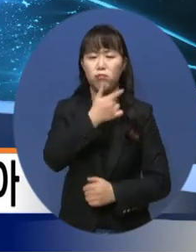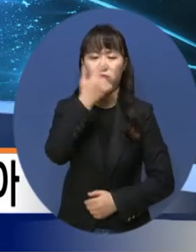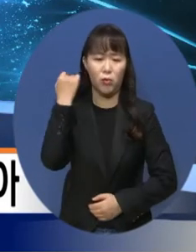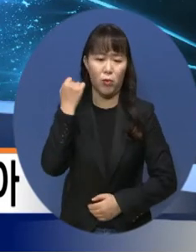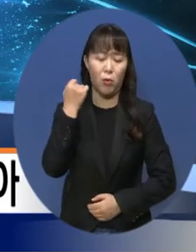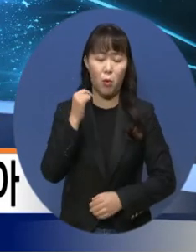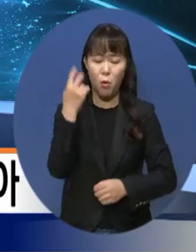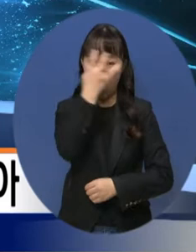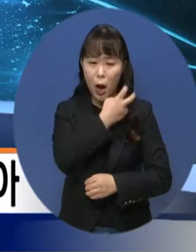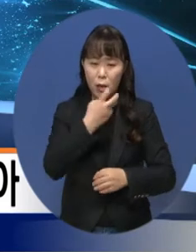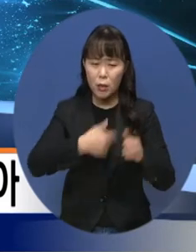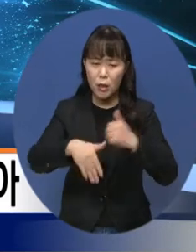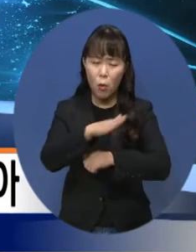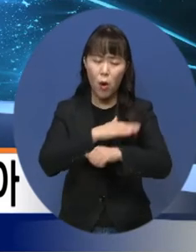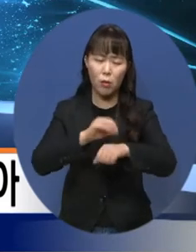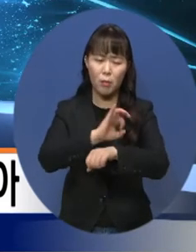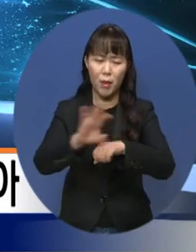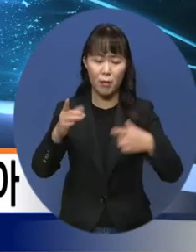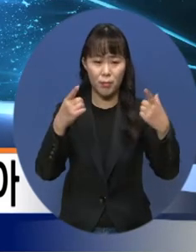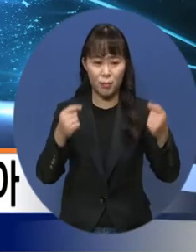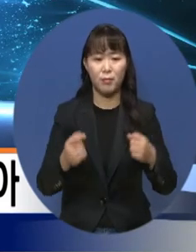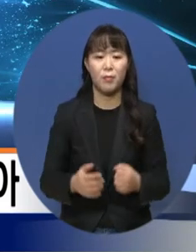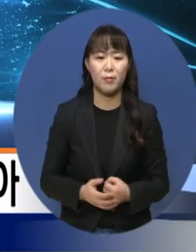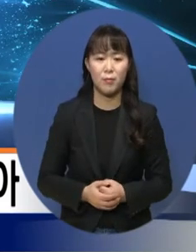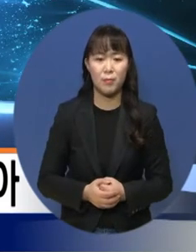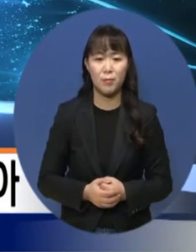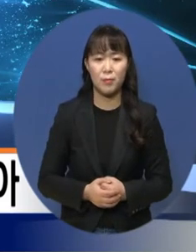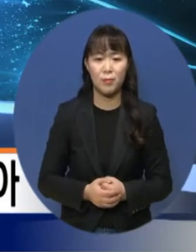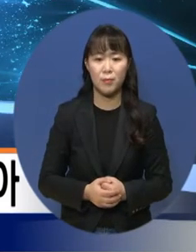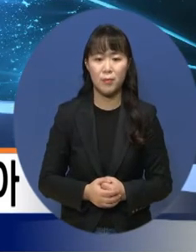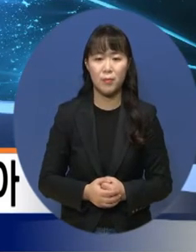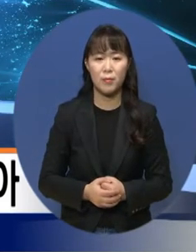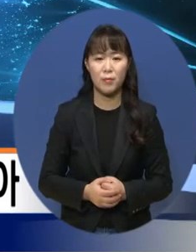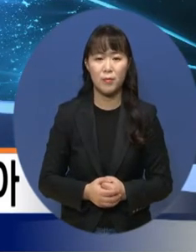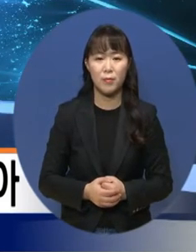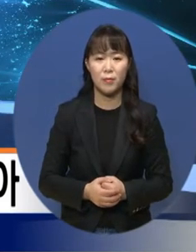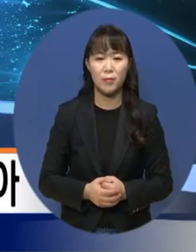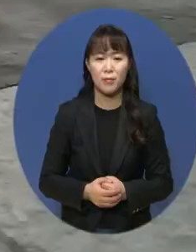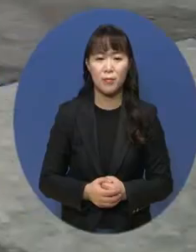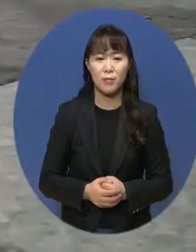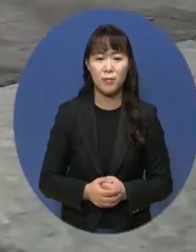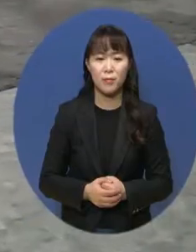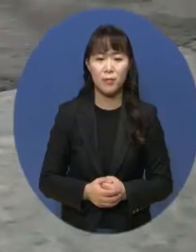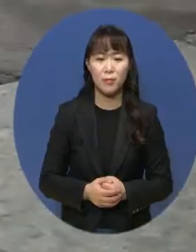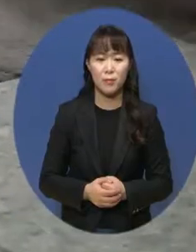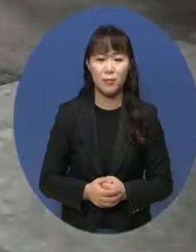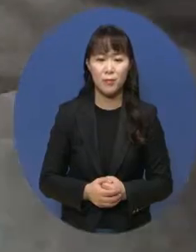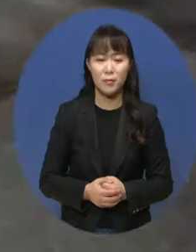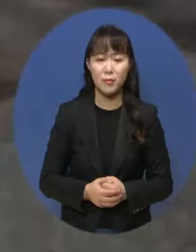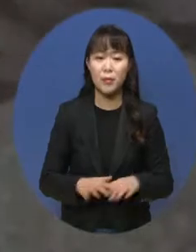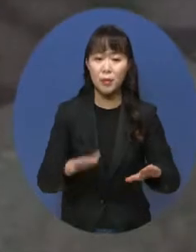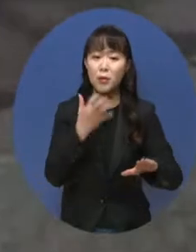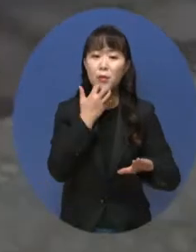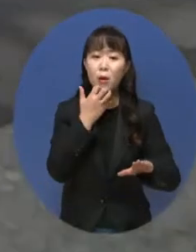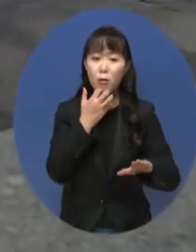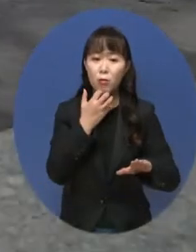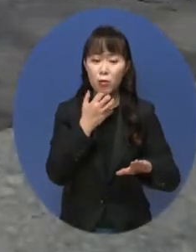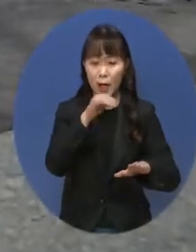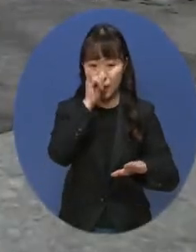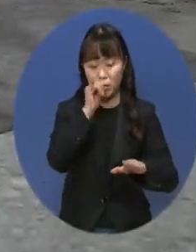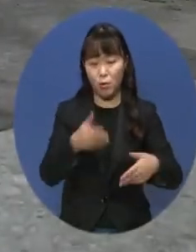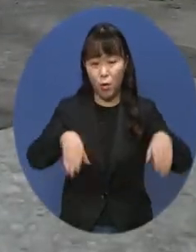관리 상태도 엉망이었습니다. 자세한 내용 박성용 기자가 전합니다. 서울에 위치한 건물